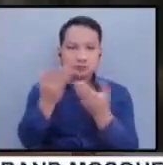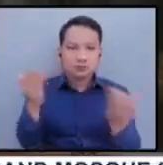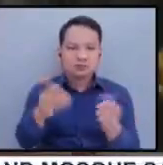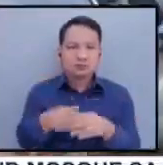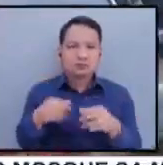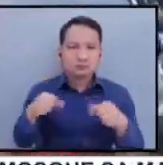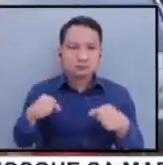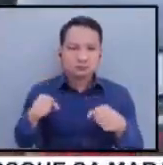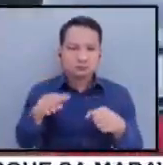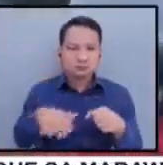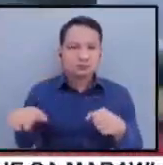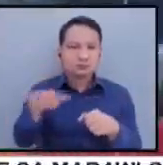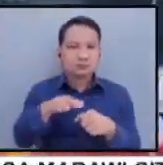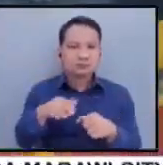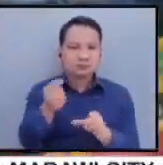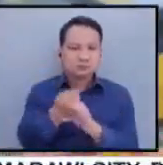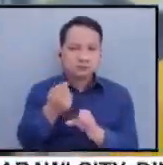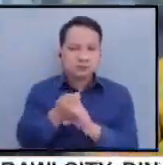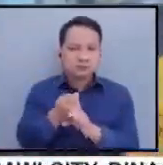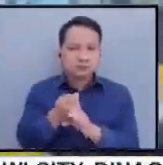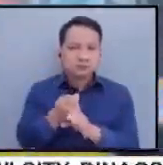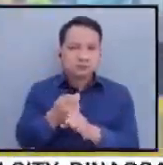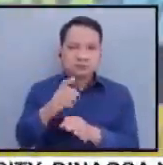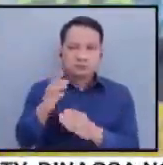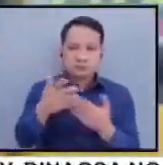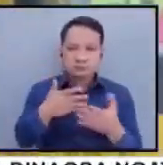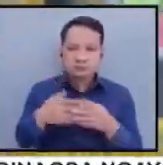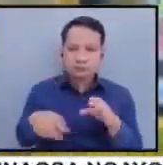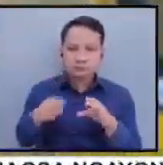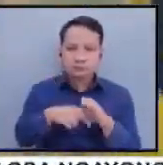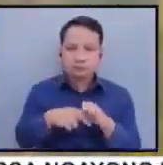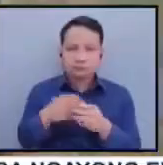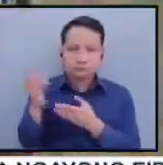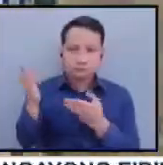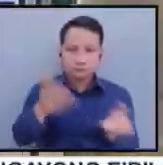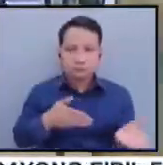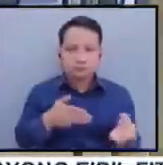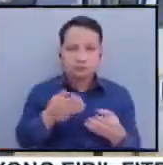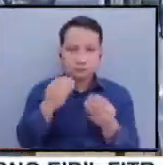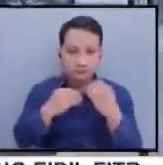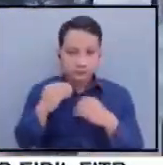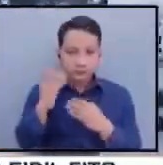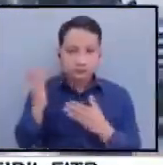motorsiklo, truck ng basura, tanker truck at mga sasakyan na nagdi-deliver po ng mga pagkain.